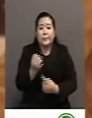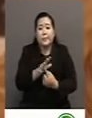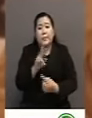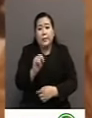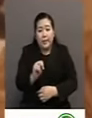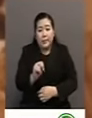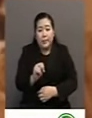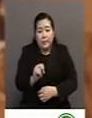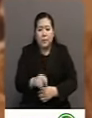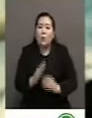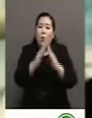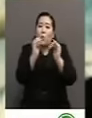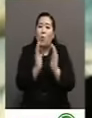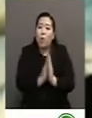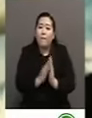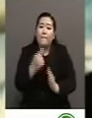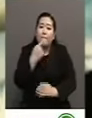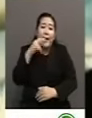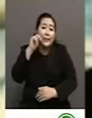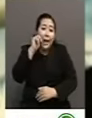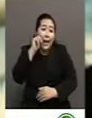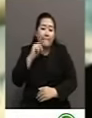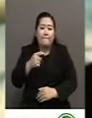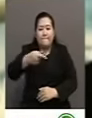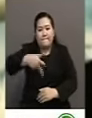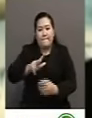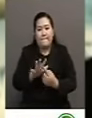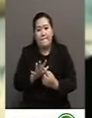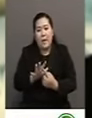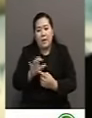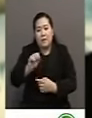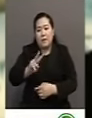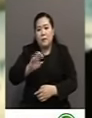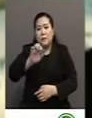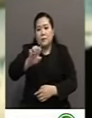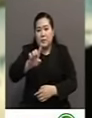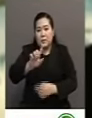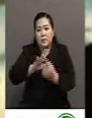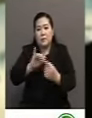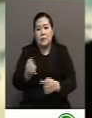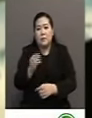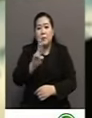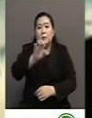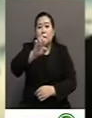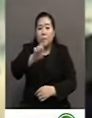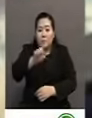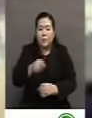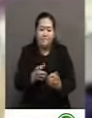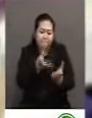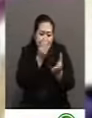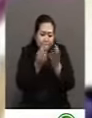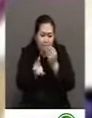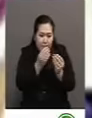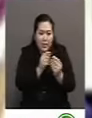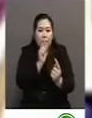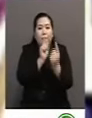พบุณีวัดปากน้ำภาษีเจริญนะคะก็เลยไปขอเรียนการปฏิบัติธรรมจากแม่ชีท่านนี้ค่ะพอเรียนจบปริญญาตรี